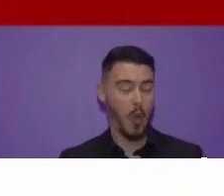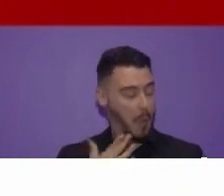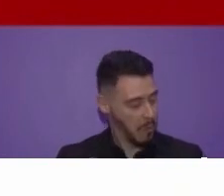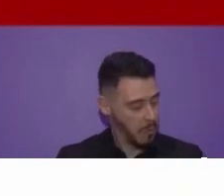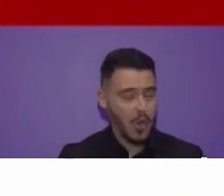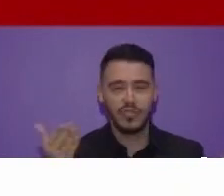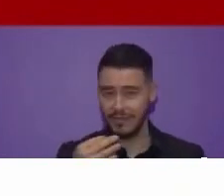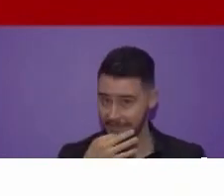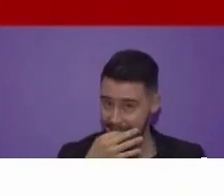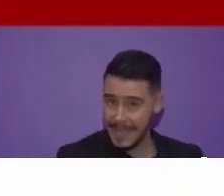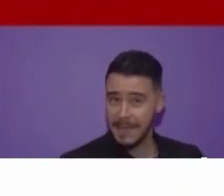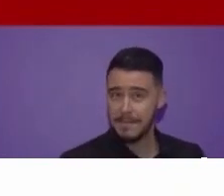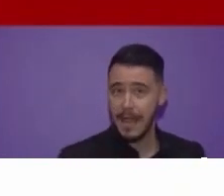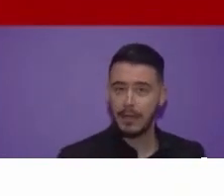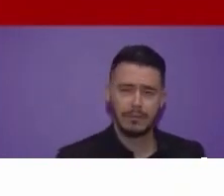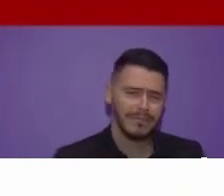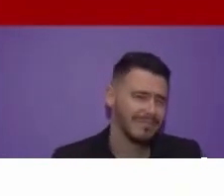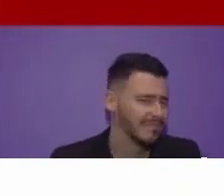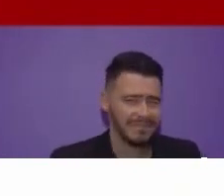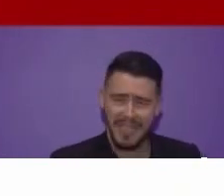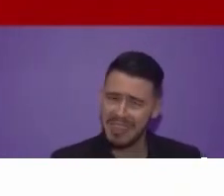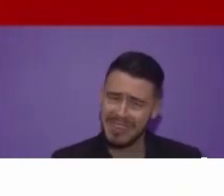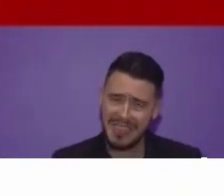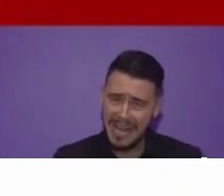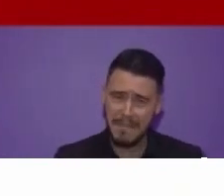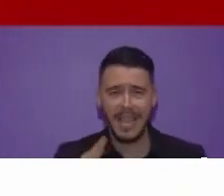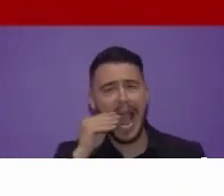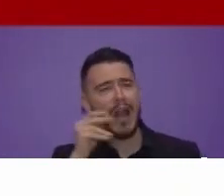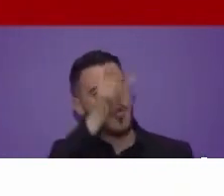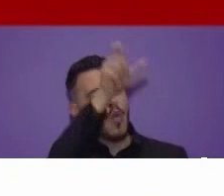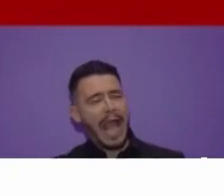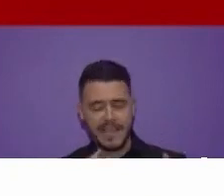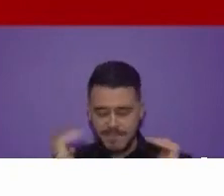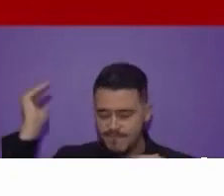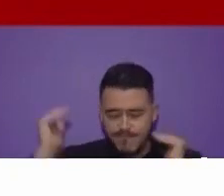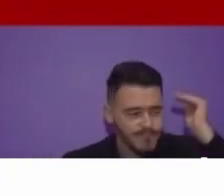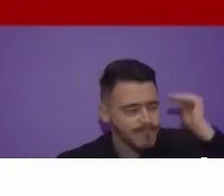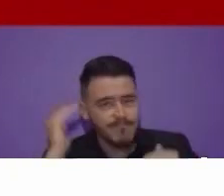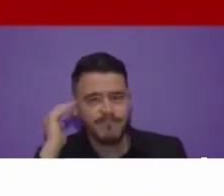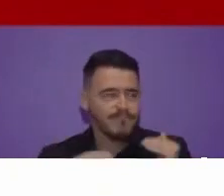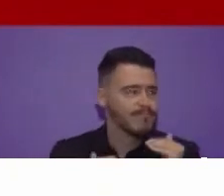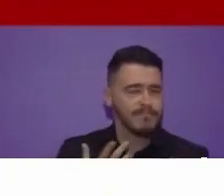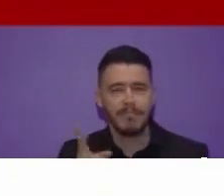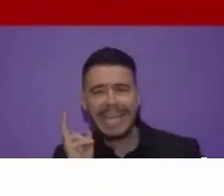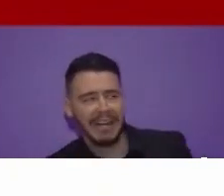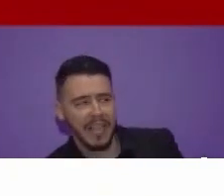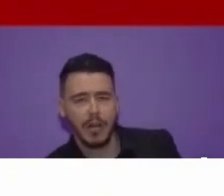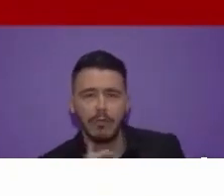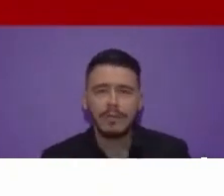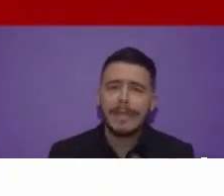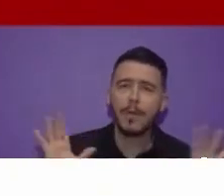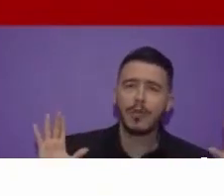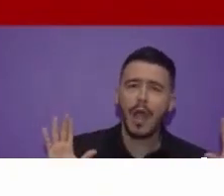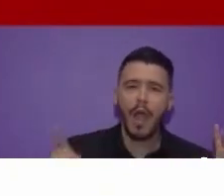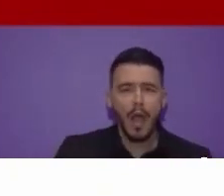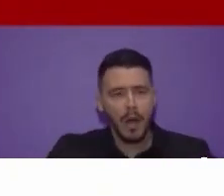υπήρξε τελικά κανένας εθνικός λόγος για τις παρακολουθήσεις. Αν όμως δεν υπήρξε κανένας